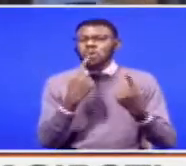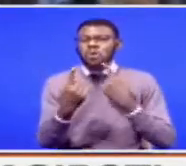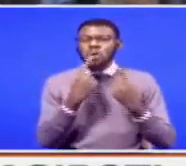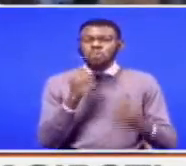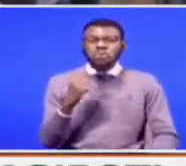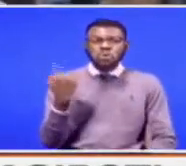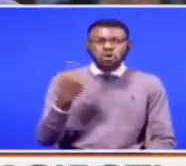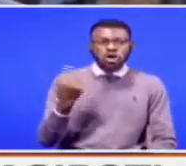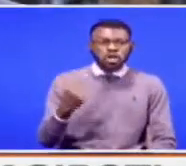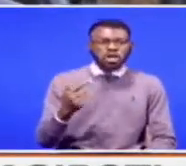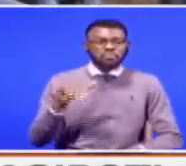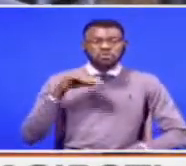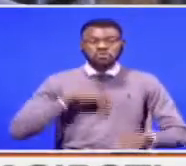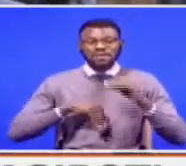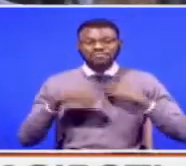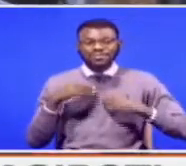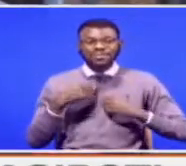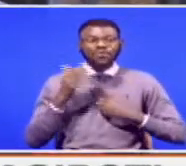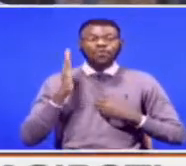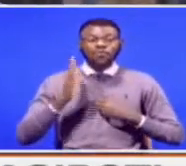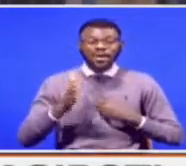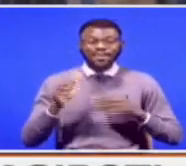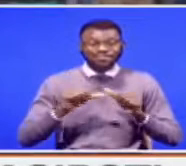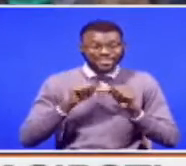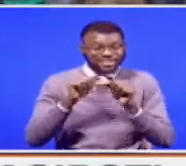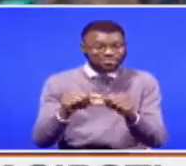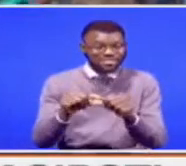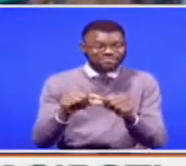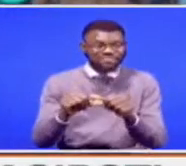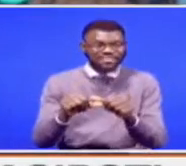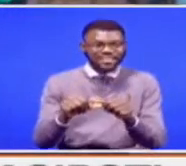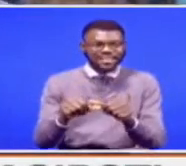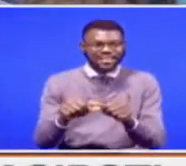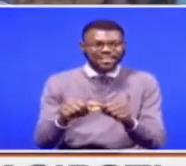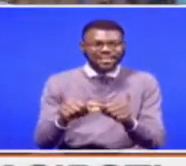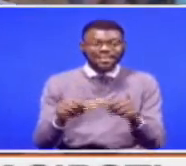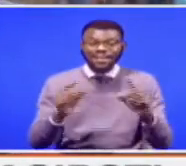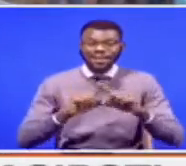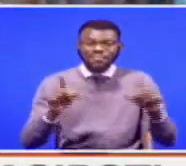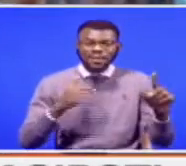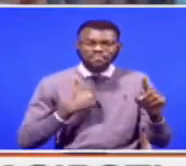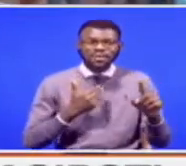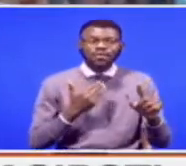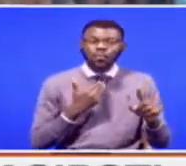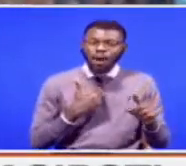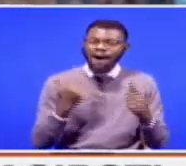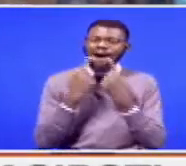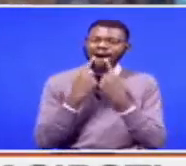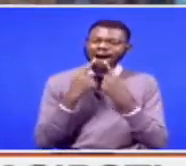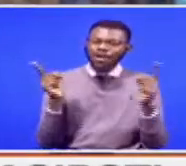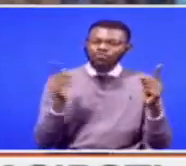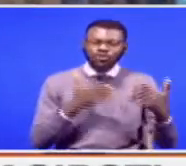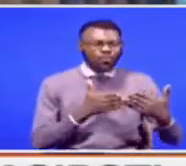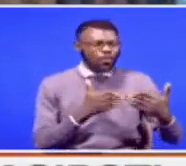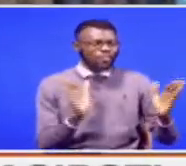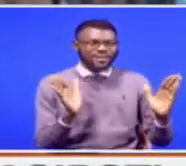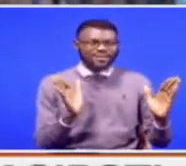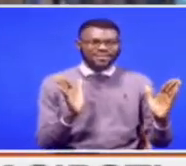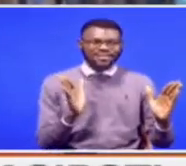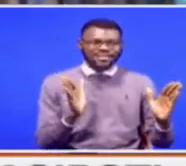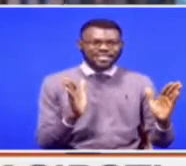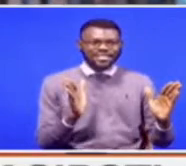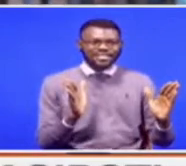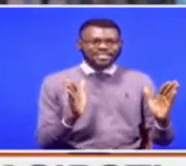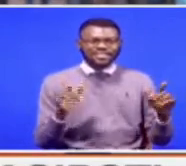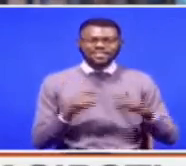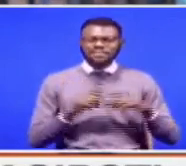kitu itaisha, tutarudi ile maisha tumezoea. Mimi nataka kuapa mbele yenu na